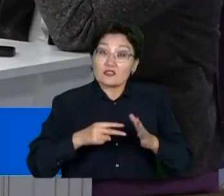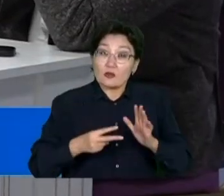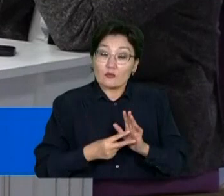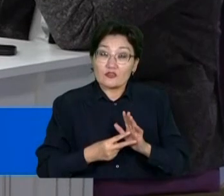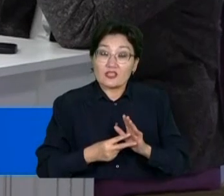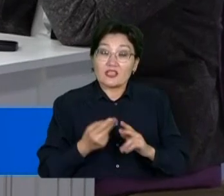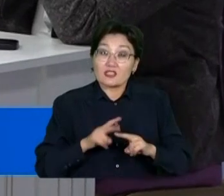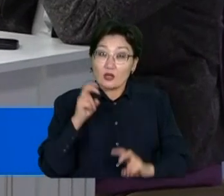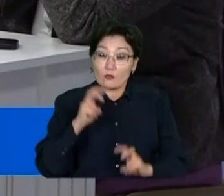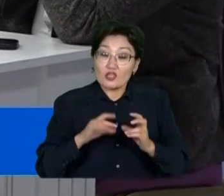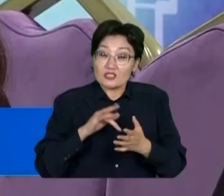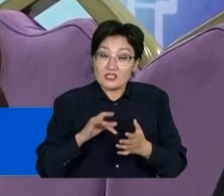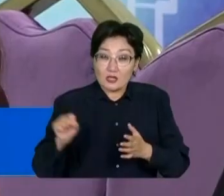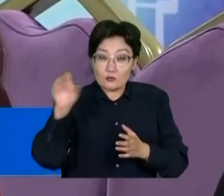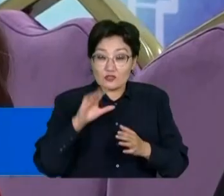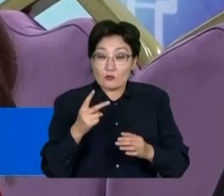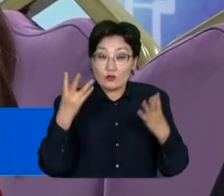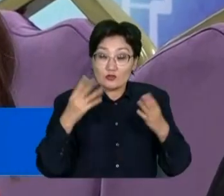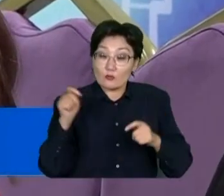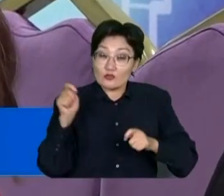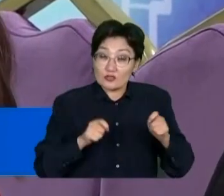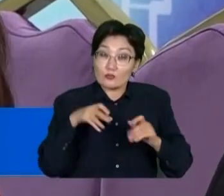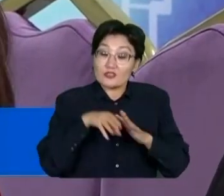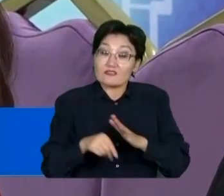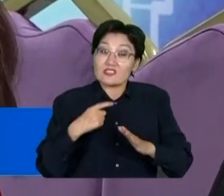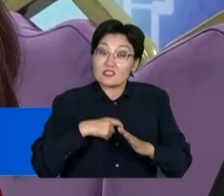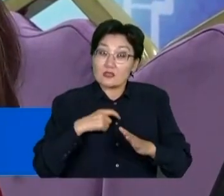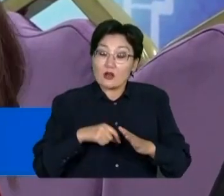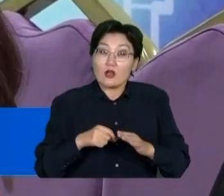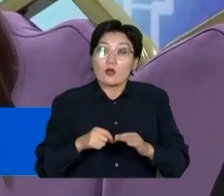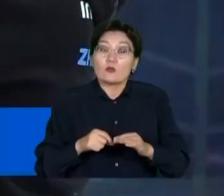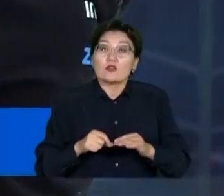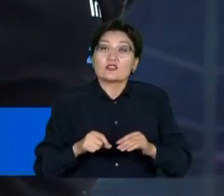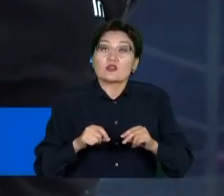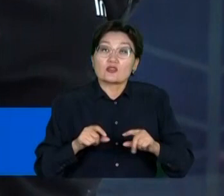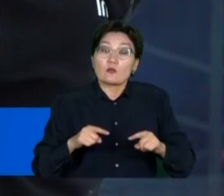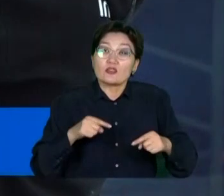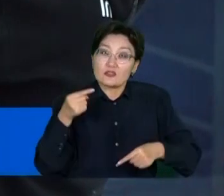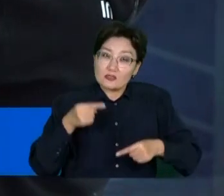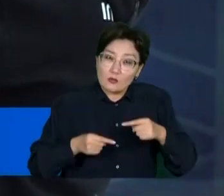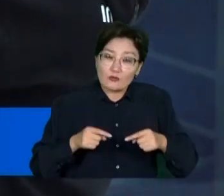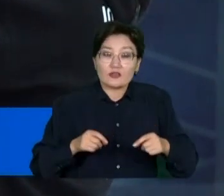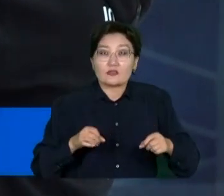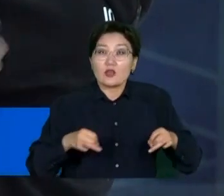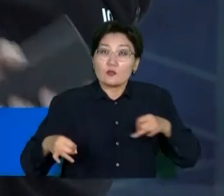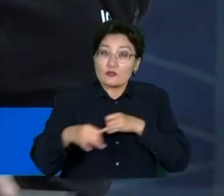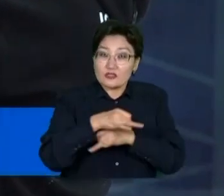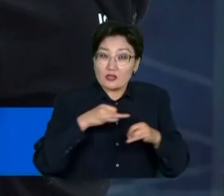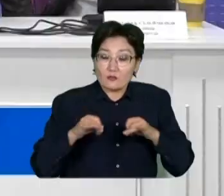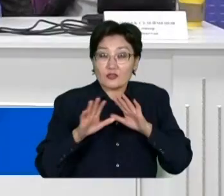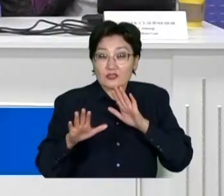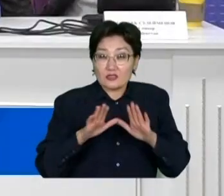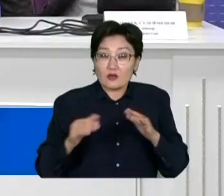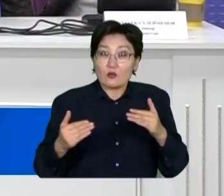креативной индустрии Центральной Азии. Двухдневный форум включает в себя пленарную и панельную дискуссии, выставку, инсталляцию инновационных